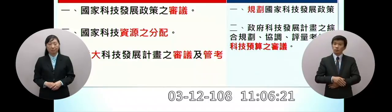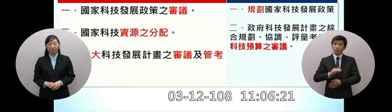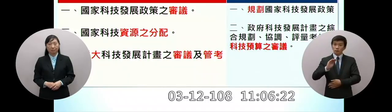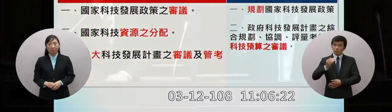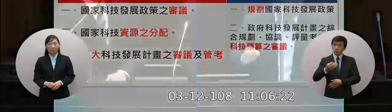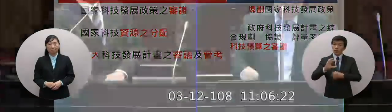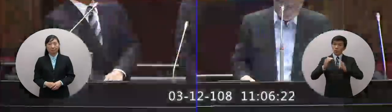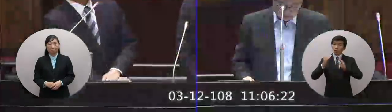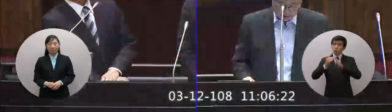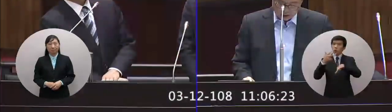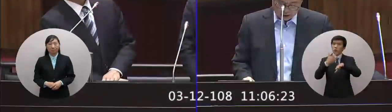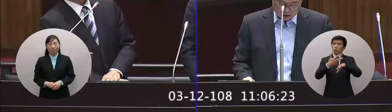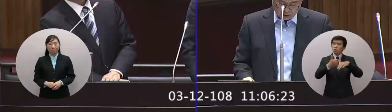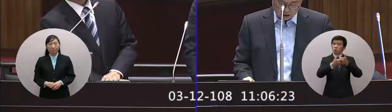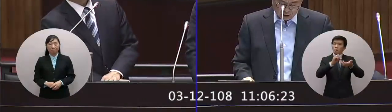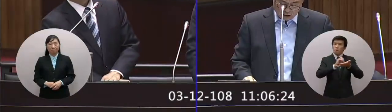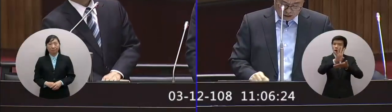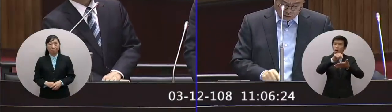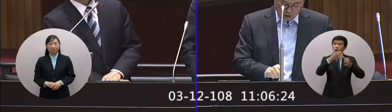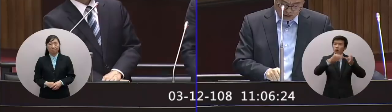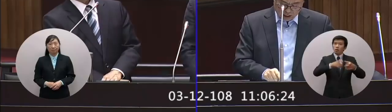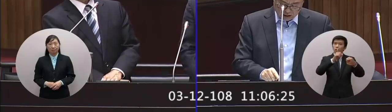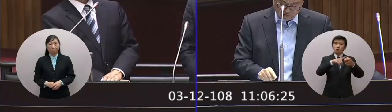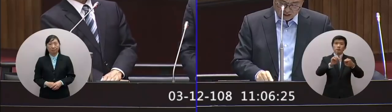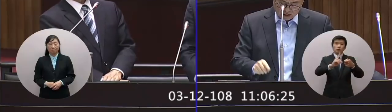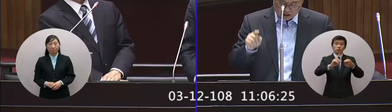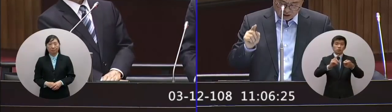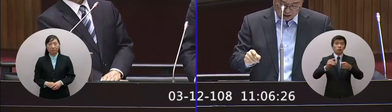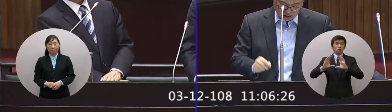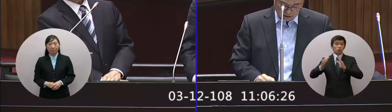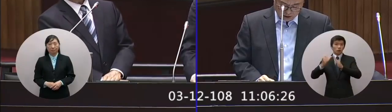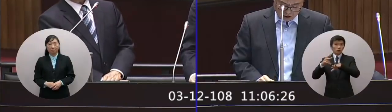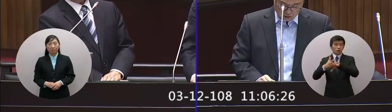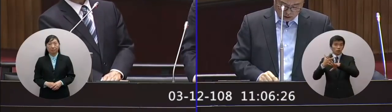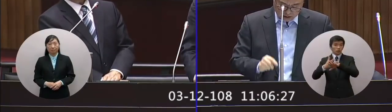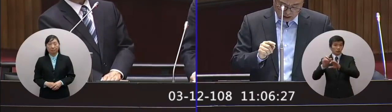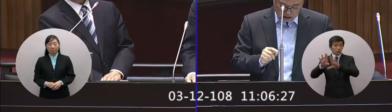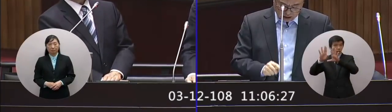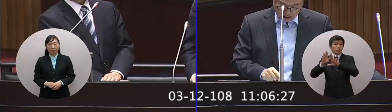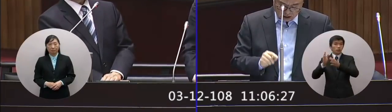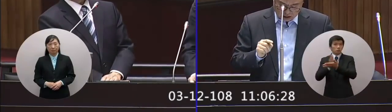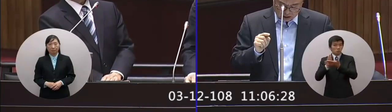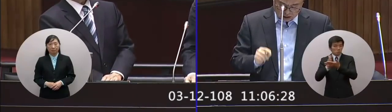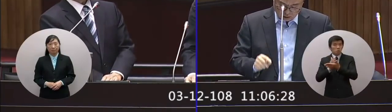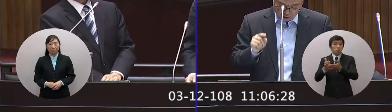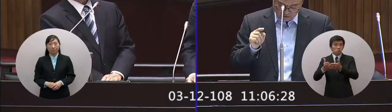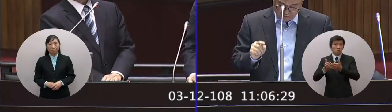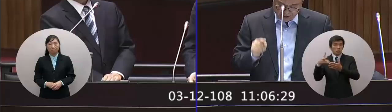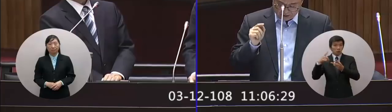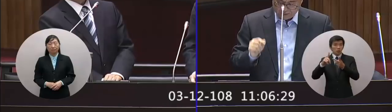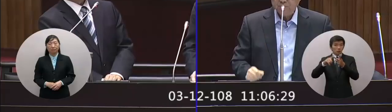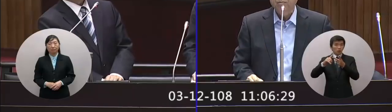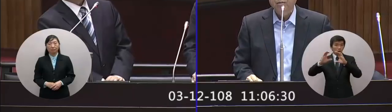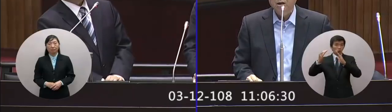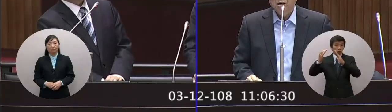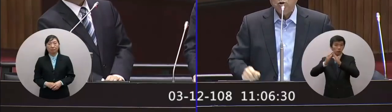的科技汇报，它的设置要点是国家科技发展政策的审议，国家科技资源的